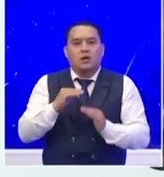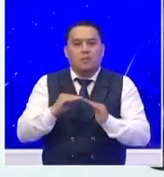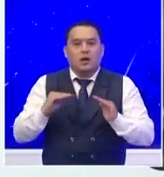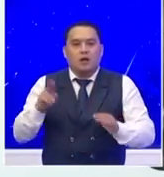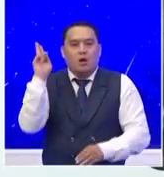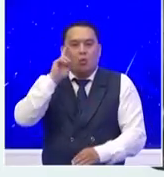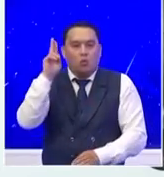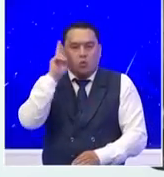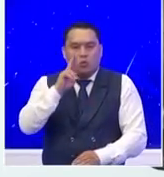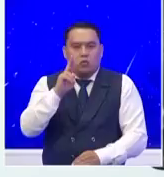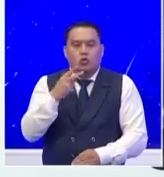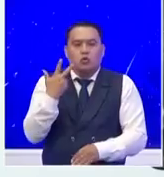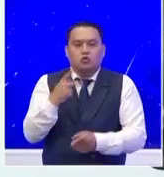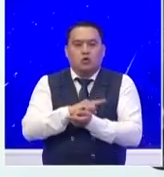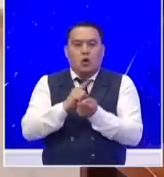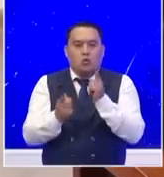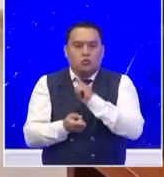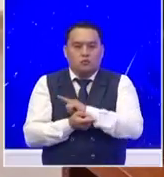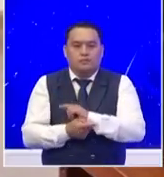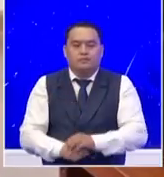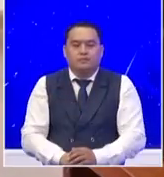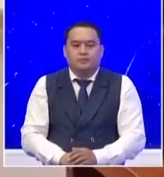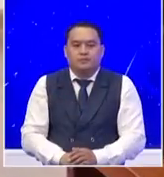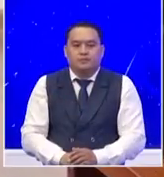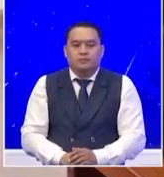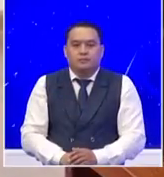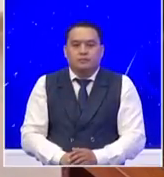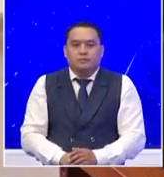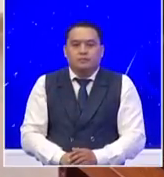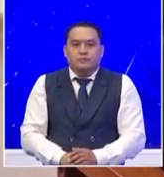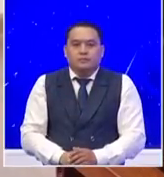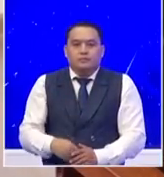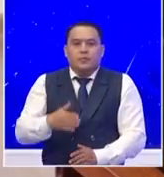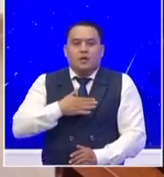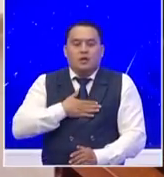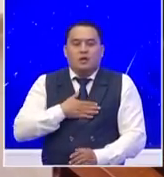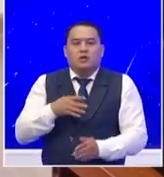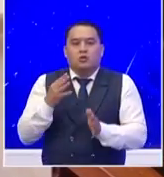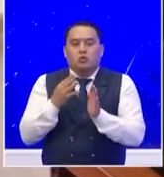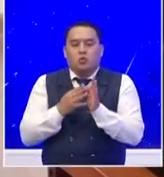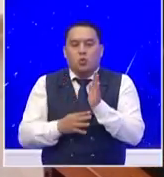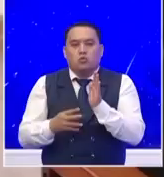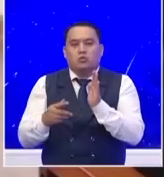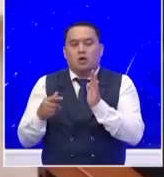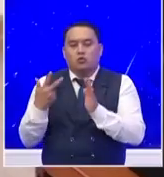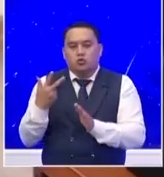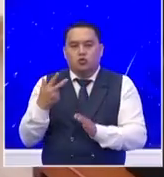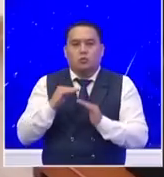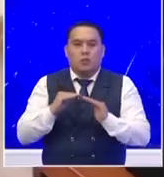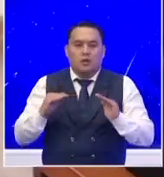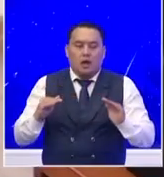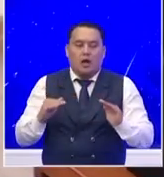жуық бала оқиды. Үш ауысыммен. Осы біздің мектепте биыл жылы 1993 бала оқу жылы